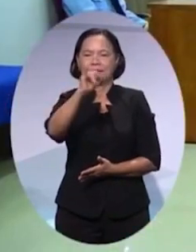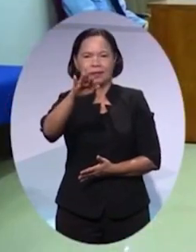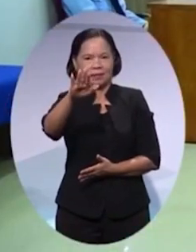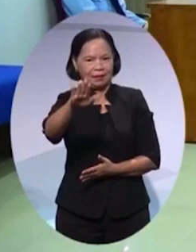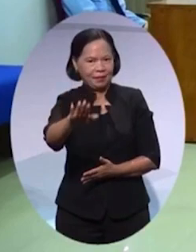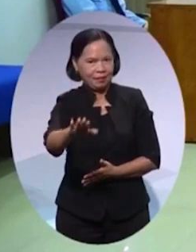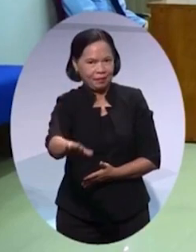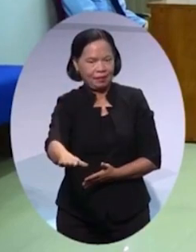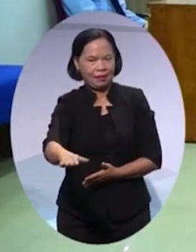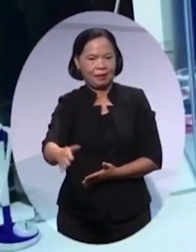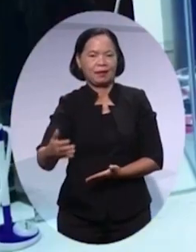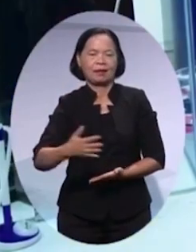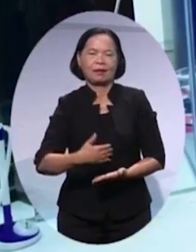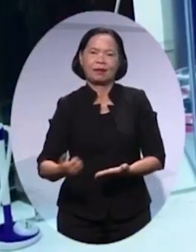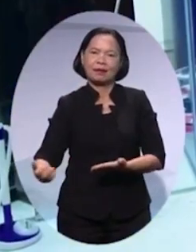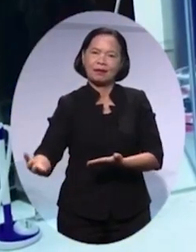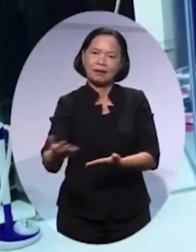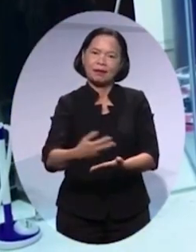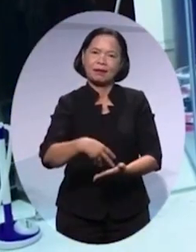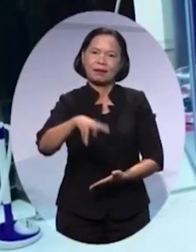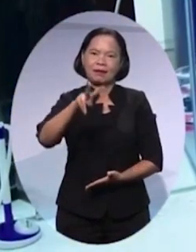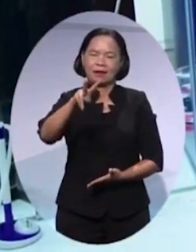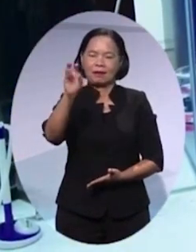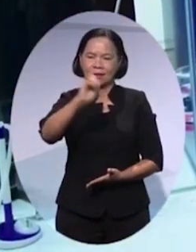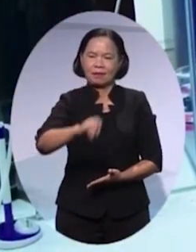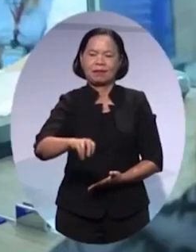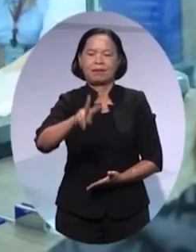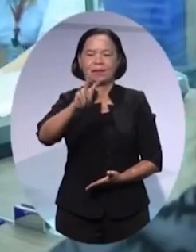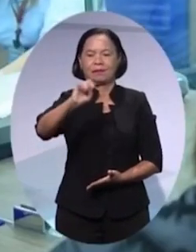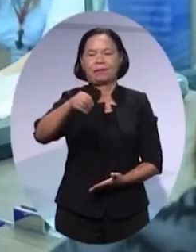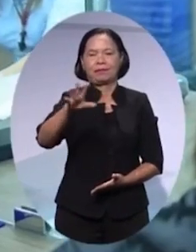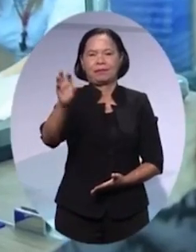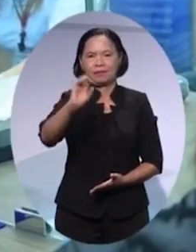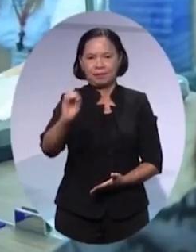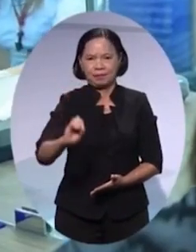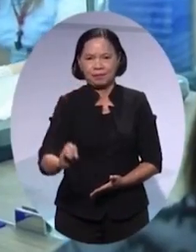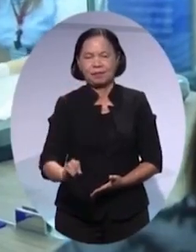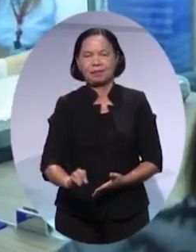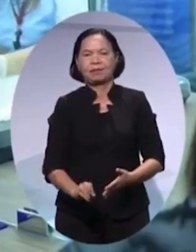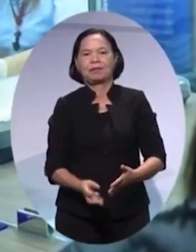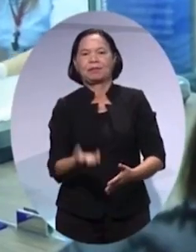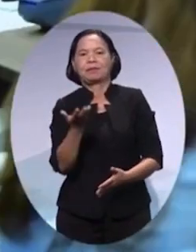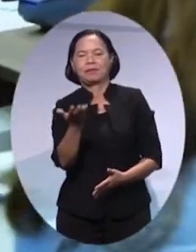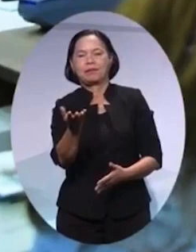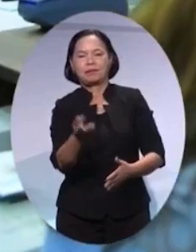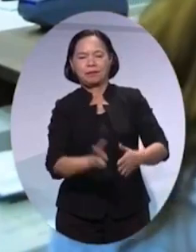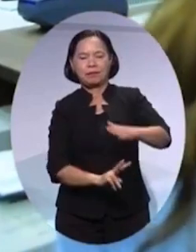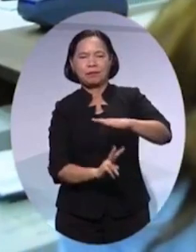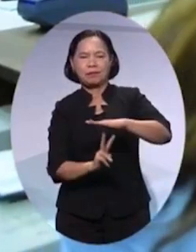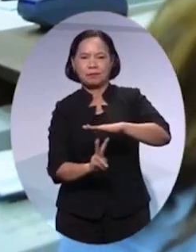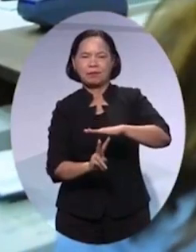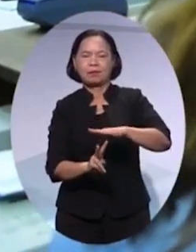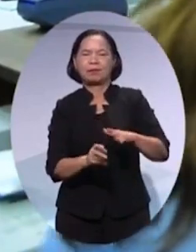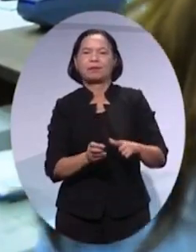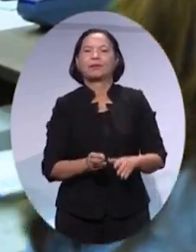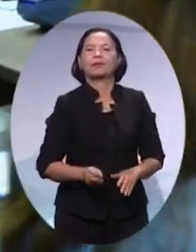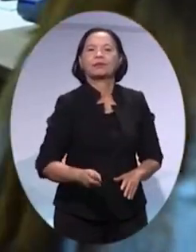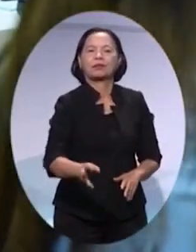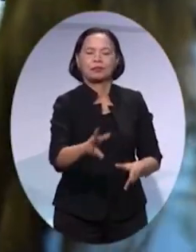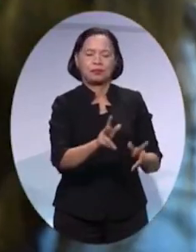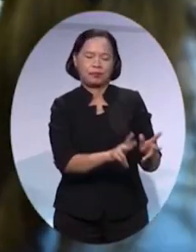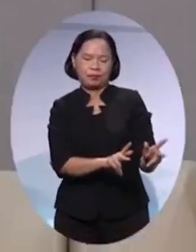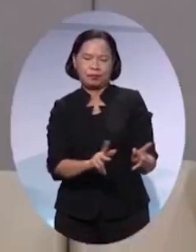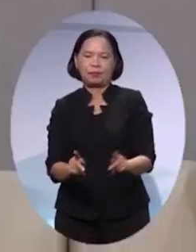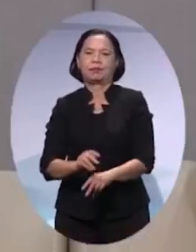cho vay khách hàng, giảm từ 2% đến 2,5% lãi suất cho vay đối với các lĩnh vực thiết yếu của nền kinh tế. Với cái khối lượng